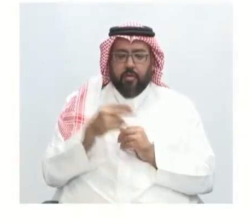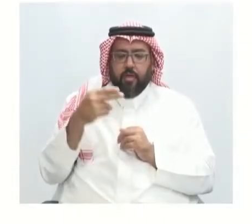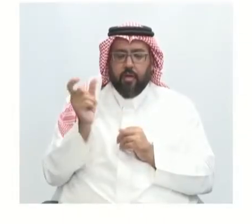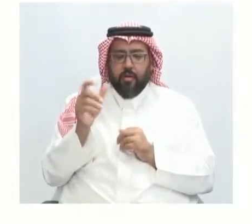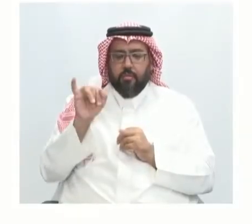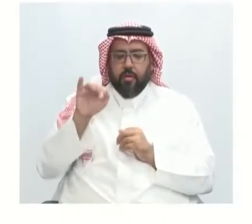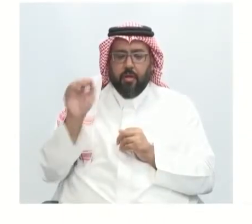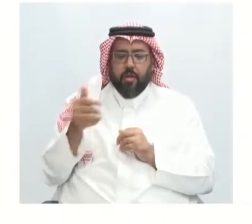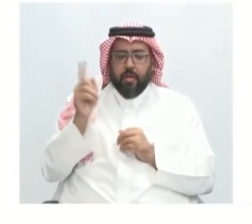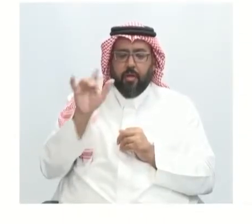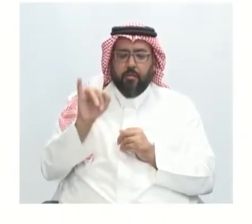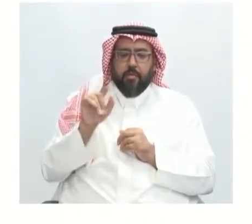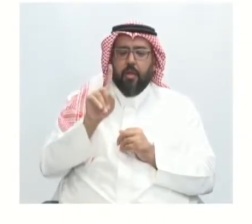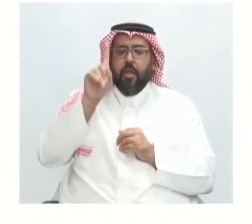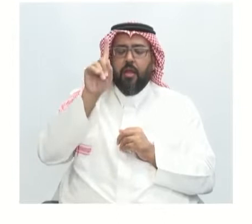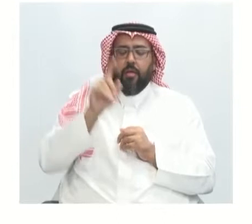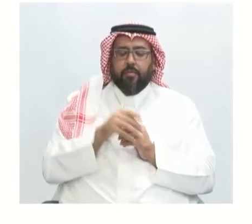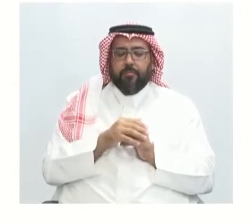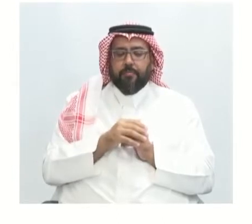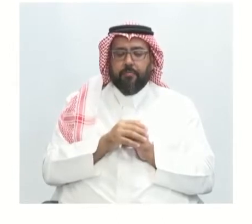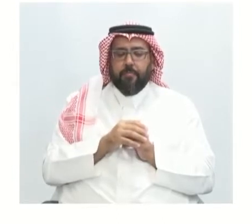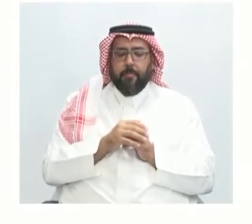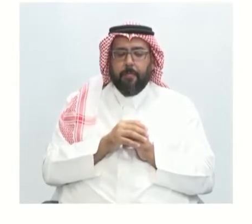عن محارم الله